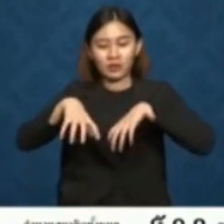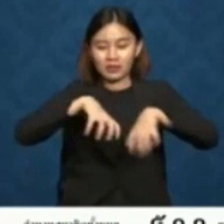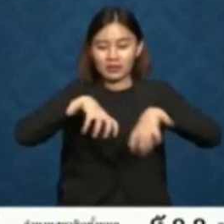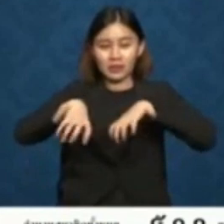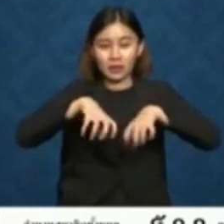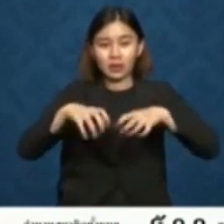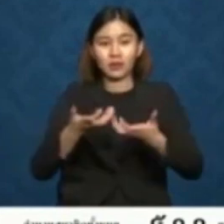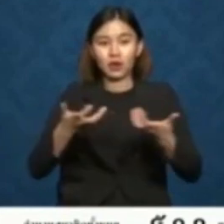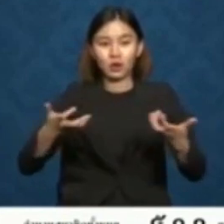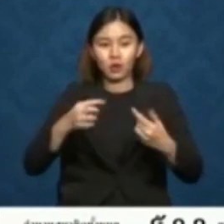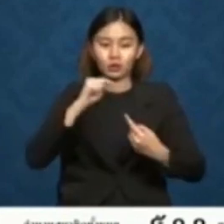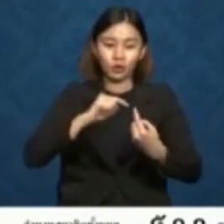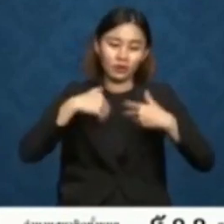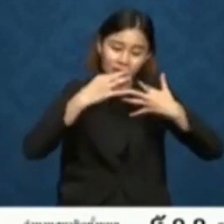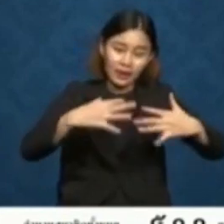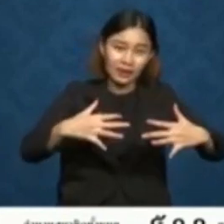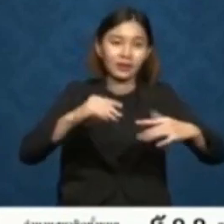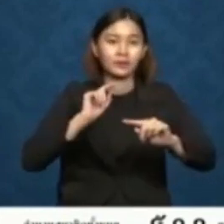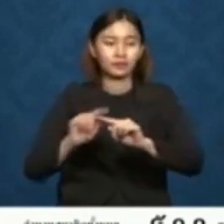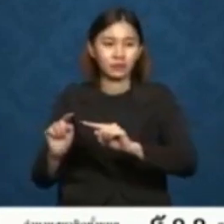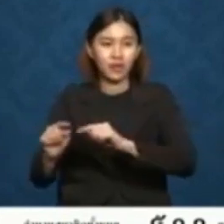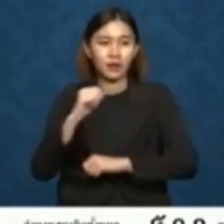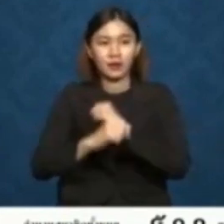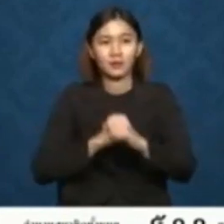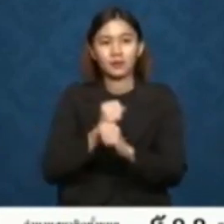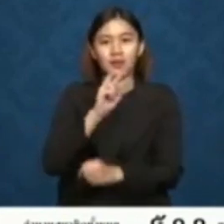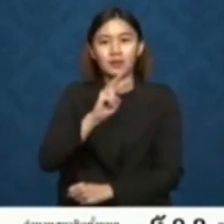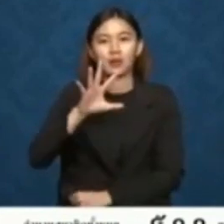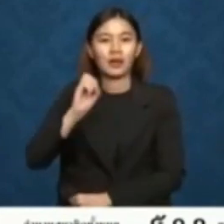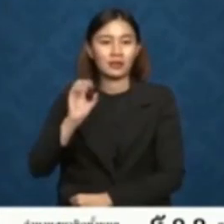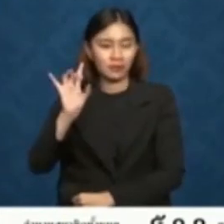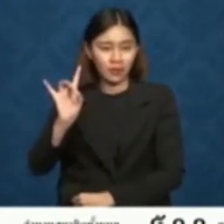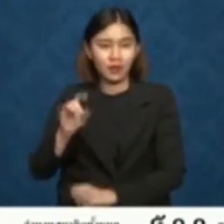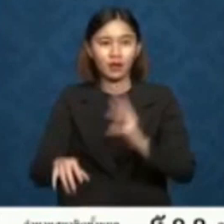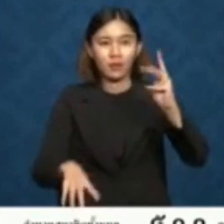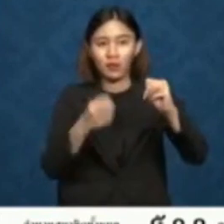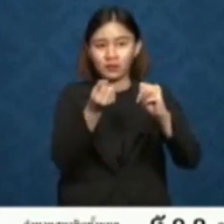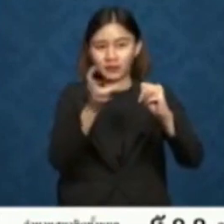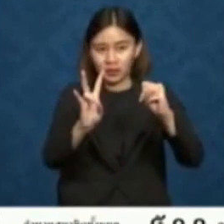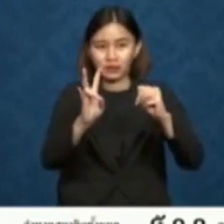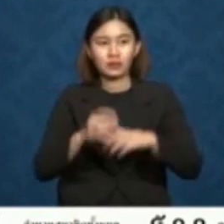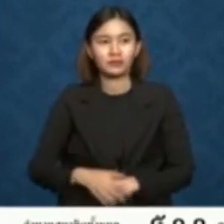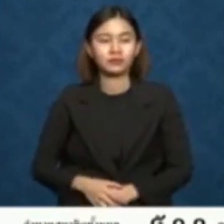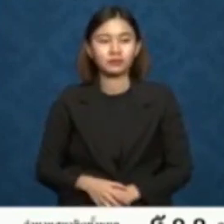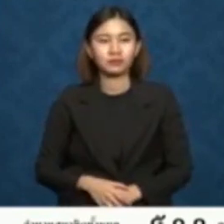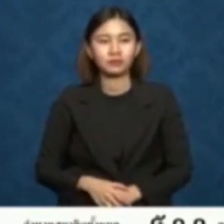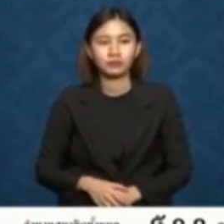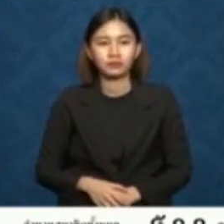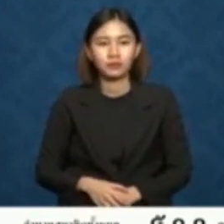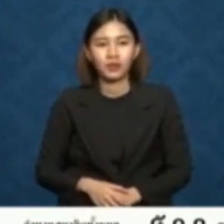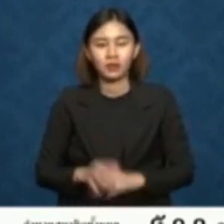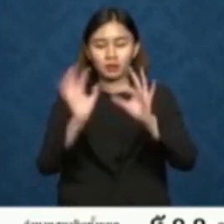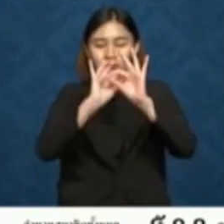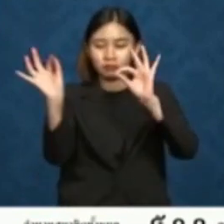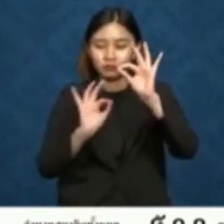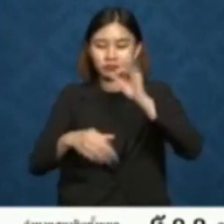เช่นพ.ร.บ.การบริหารจัดการทรัพยากรทางทะเลและชายฝั่งครับพ.ศ.2558นะครับมาตรา17ครับท่านประ